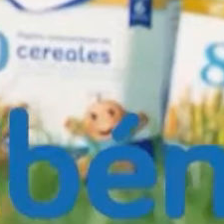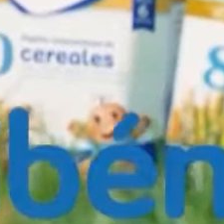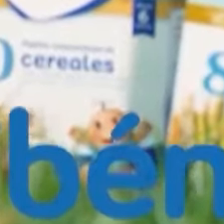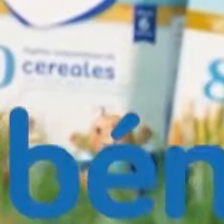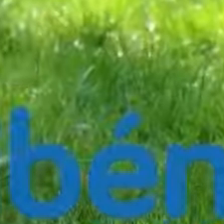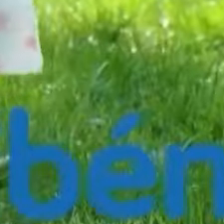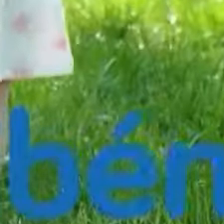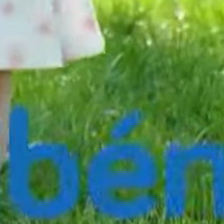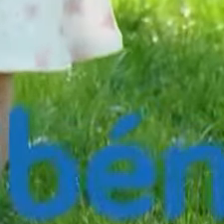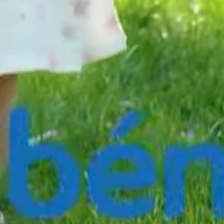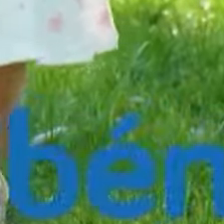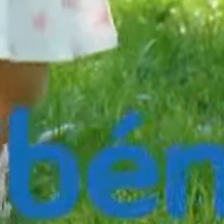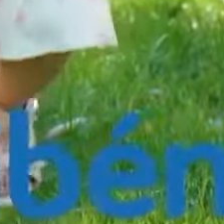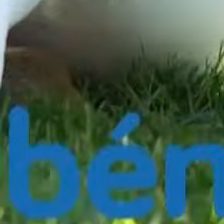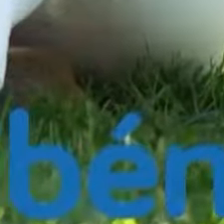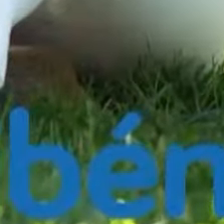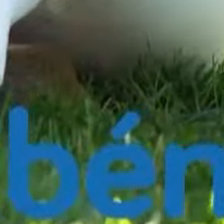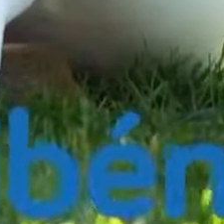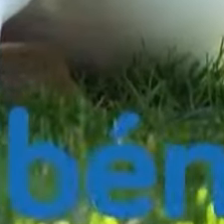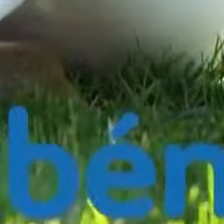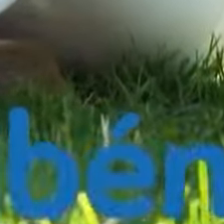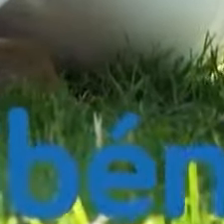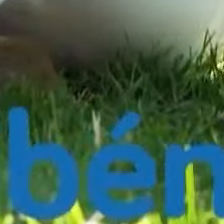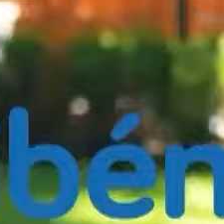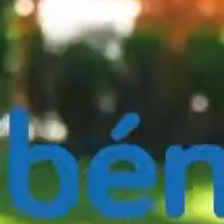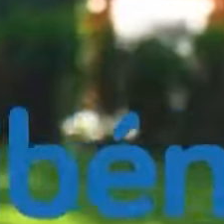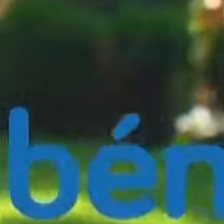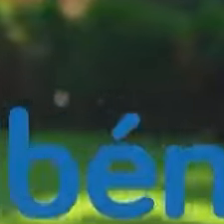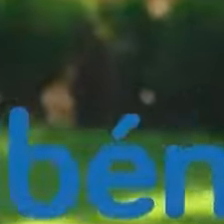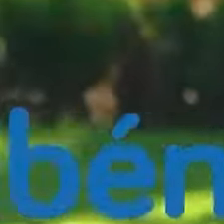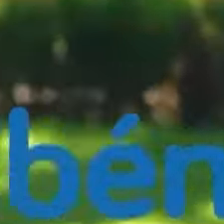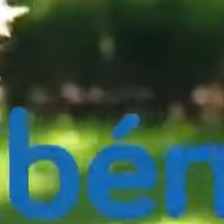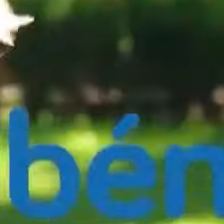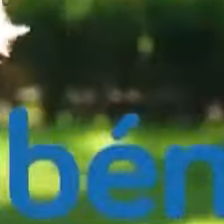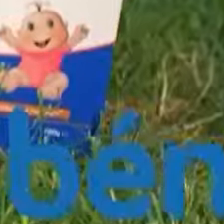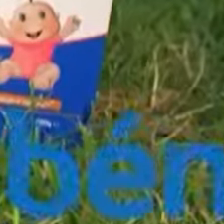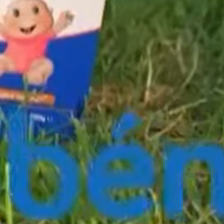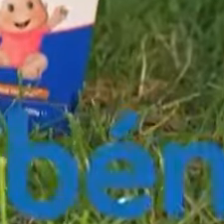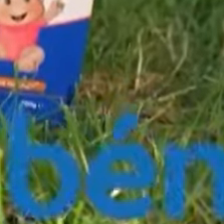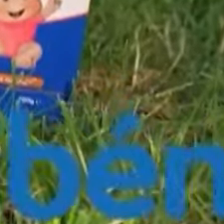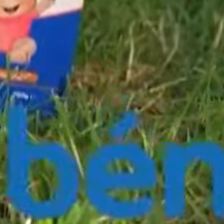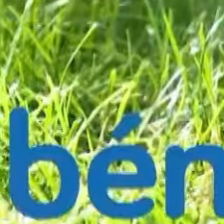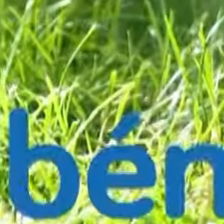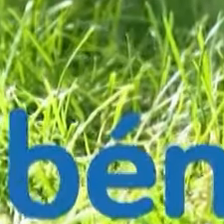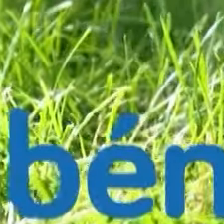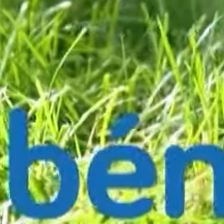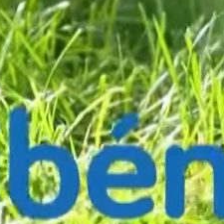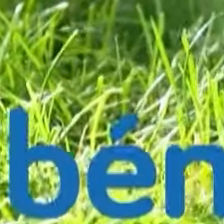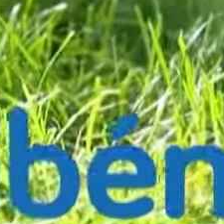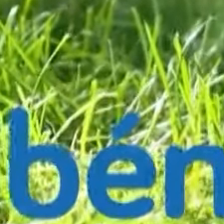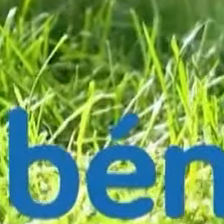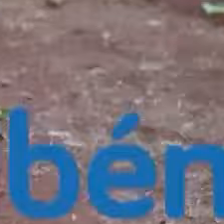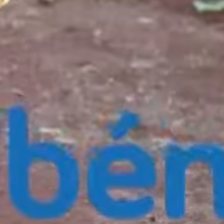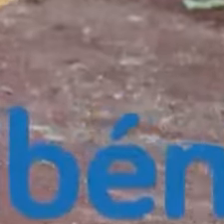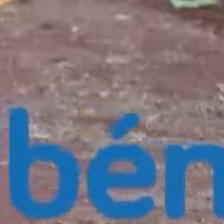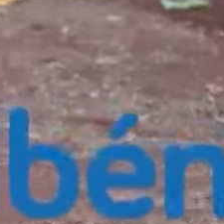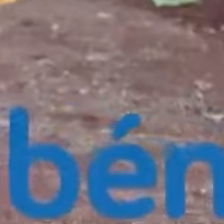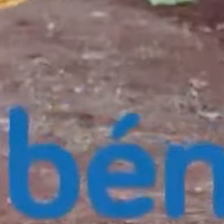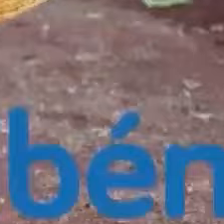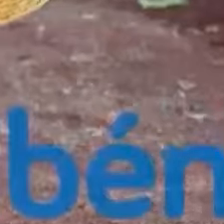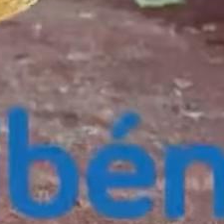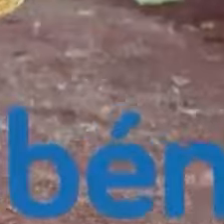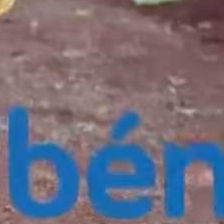დღის ეთერის გასართობი გადაცემების სპონსორია Nutribeni. სრულყოფილი საკვები თქვენი პატარების სრულფასოვანი განვითარებისთვის. იკითხეთ